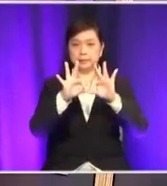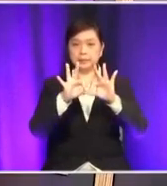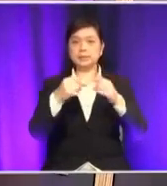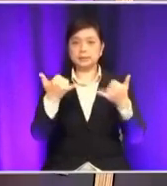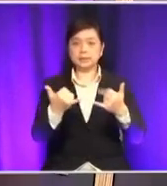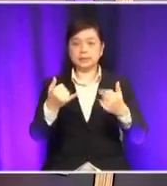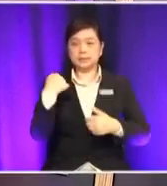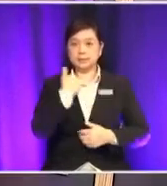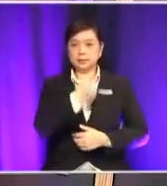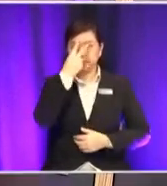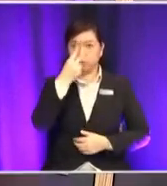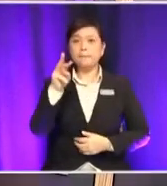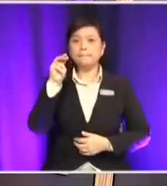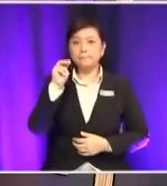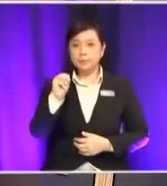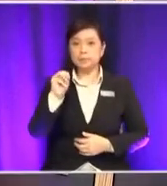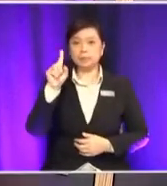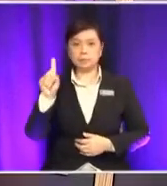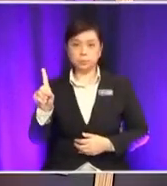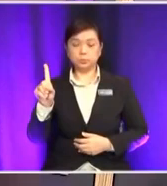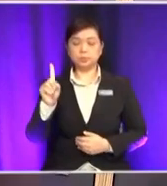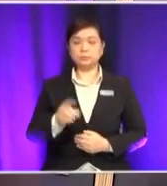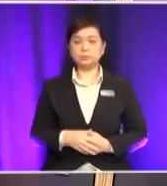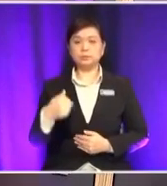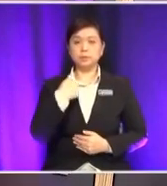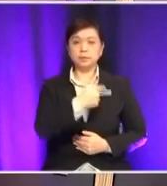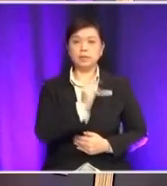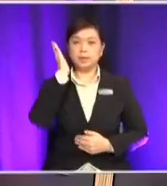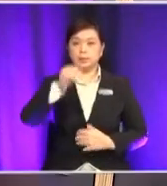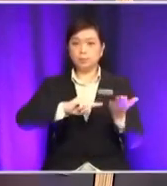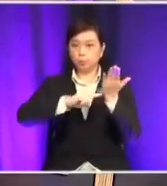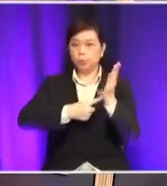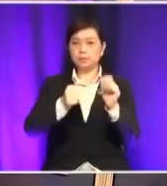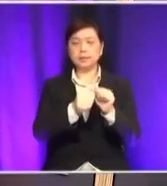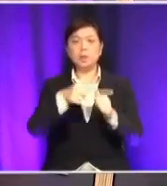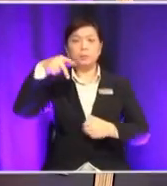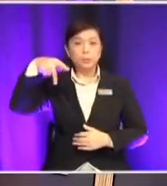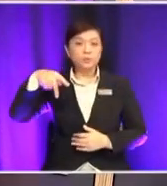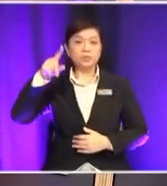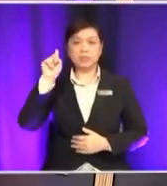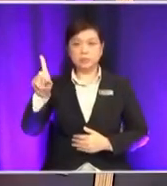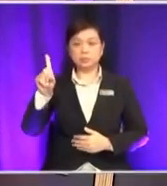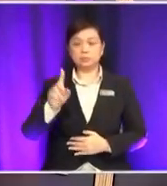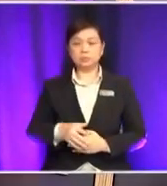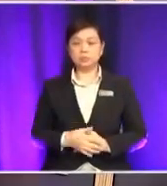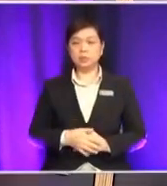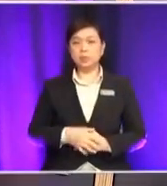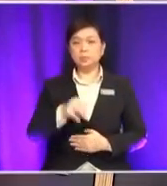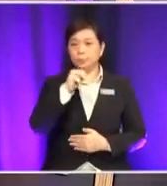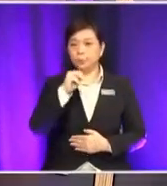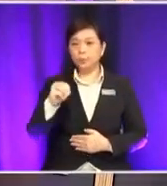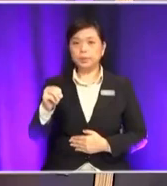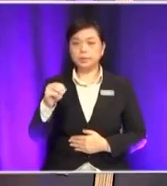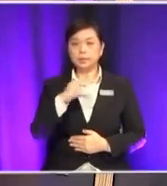bukan meiosis pertama meiosis satu kita akan mulai kadang profase 1 oke di sini Saya ndak murid-murid dan juga